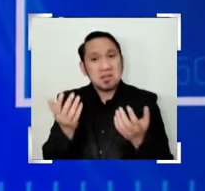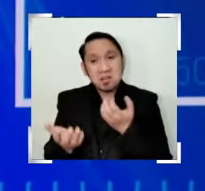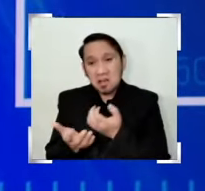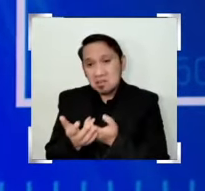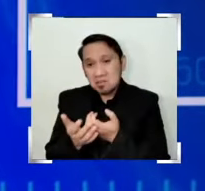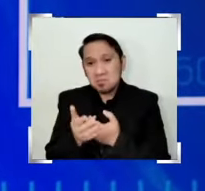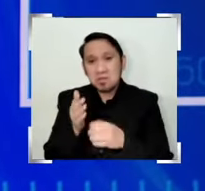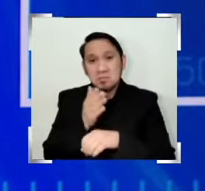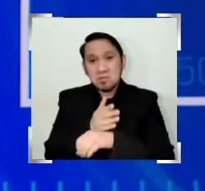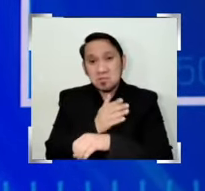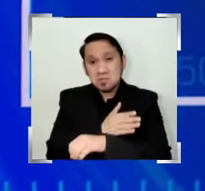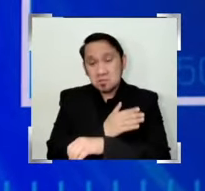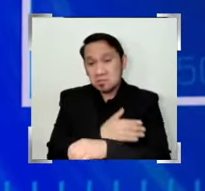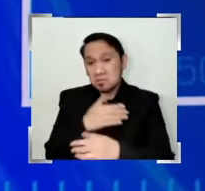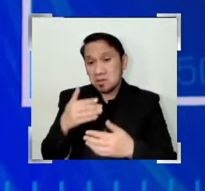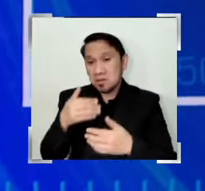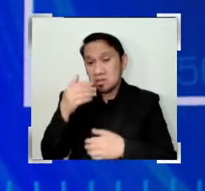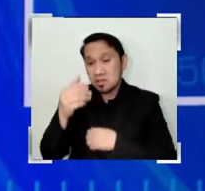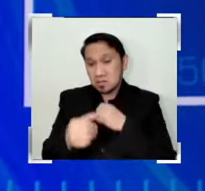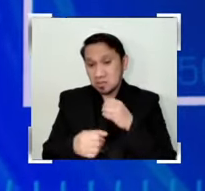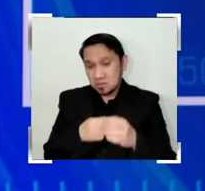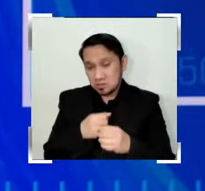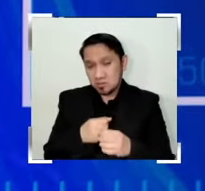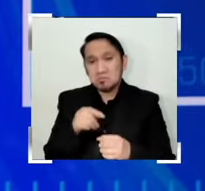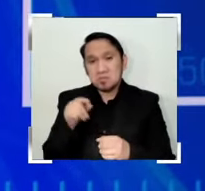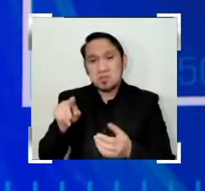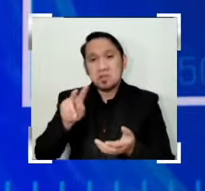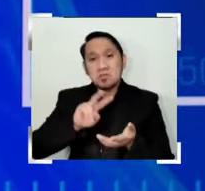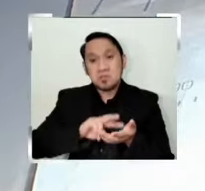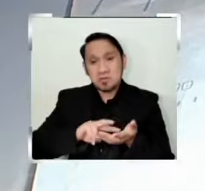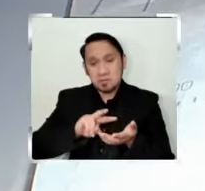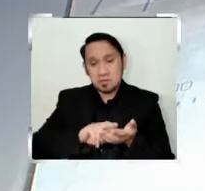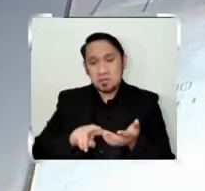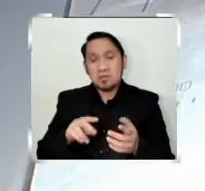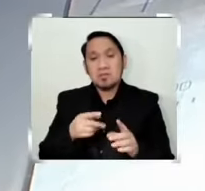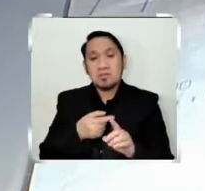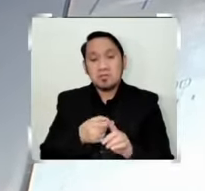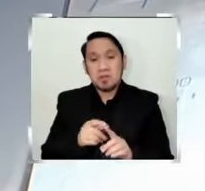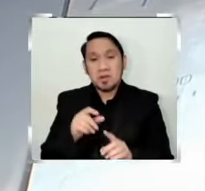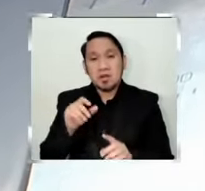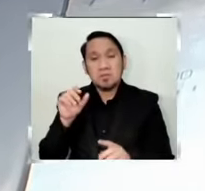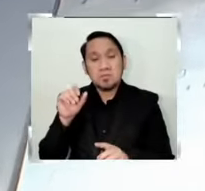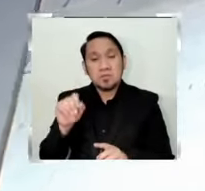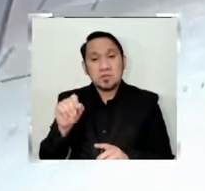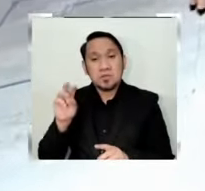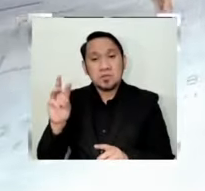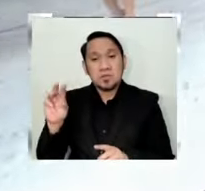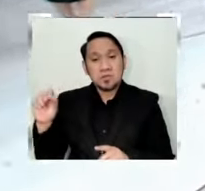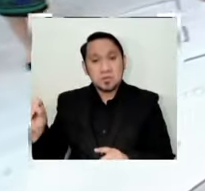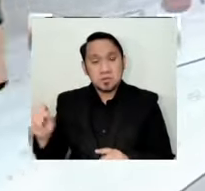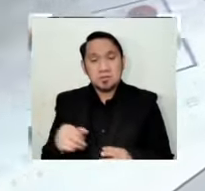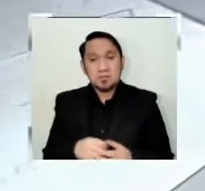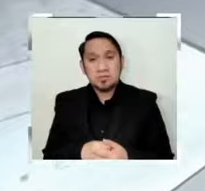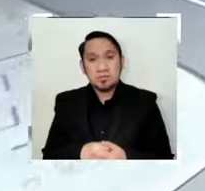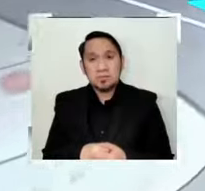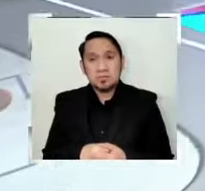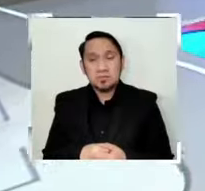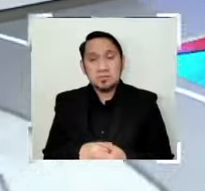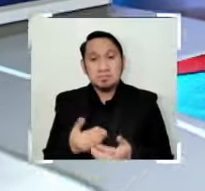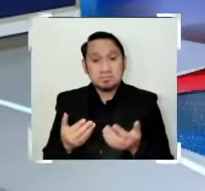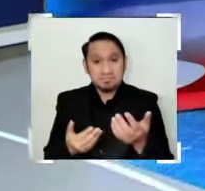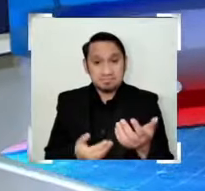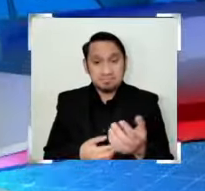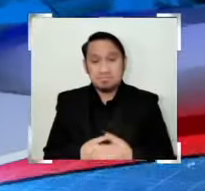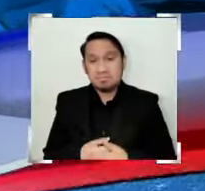yan sa survey ng Social Weather Stations. At yan ang pinulsuhan live sa Barangay Saksi ni Jamie Santos. Jamie?